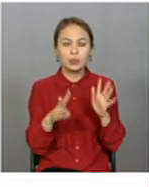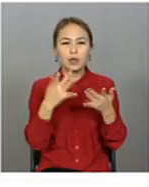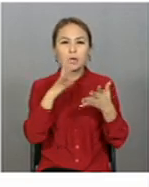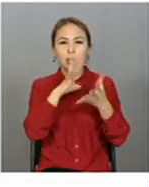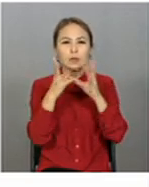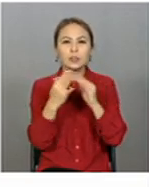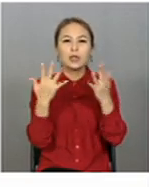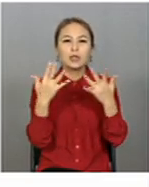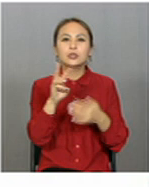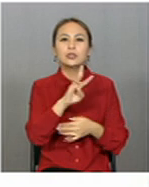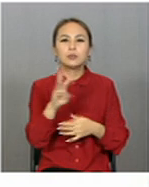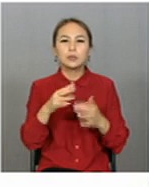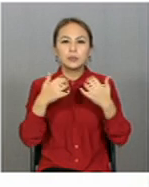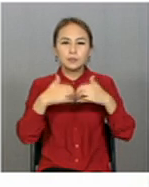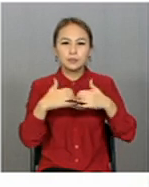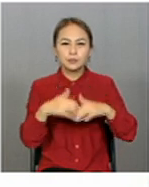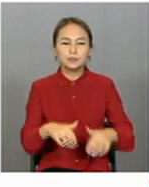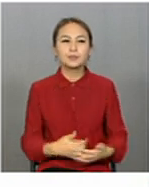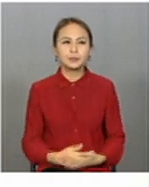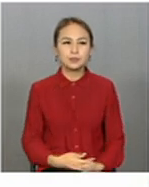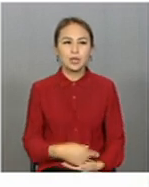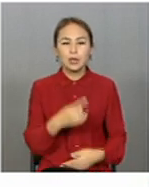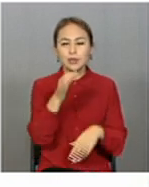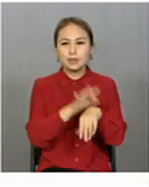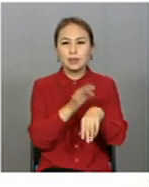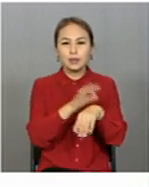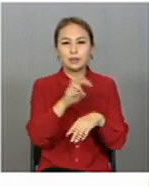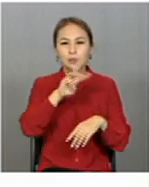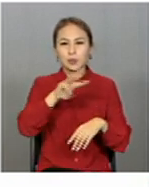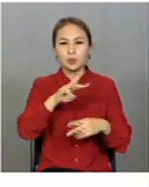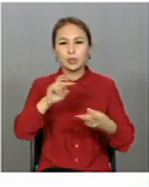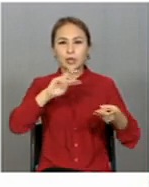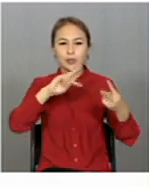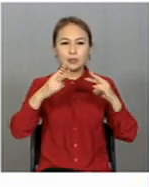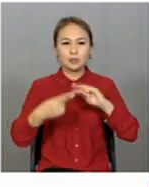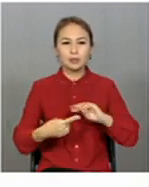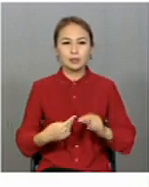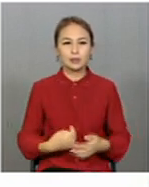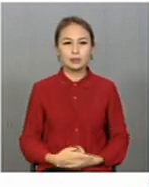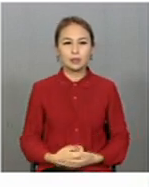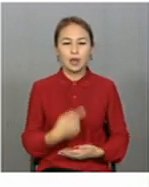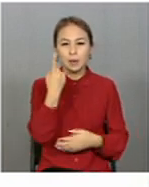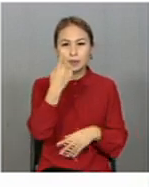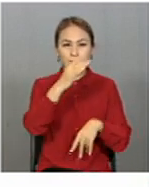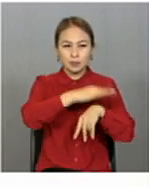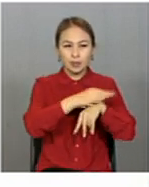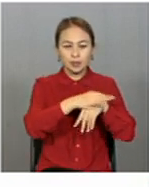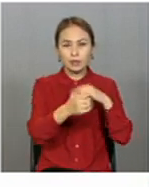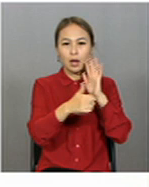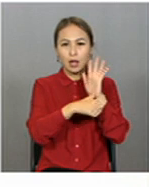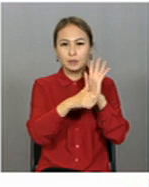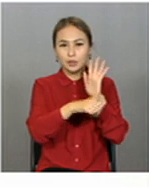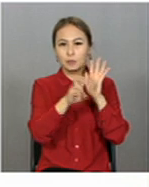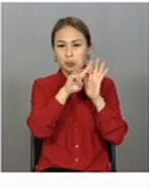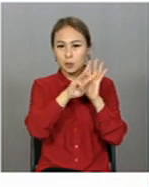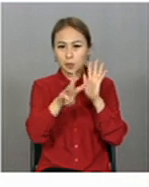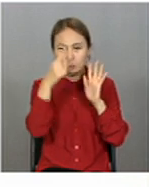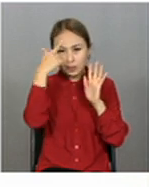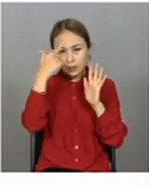екенін тауып алайық. Сағатты минутқа айналдырып аламыз. Бір сағатта 60 минут бар екенін